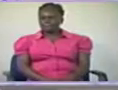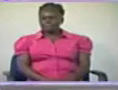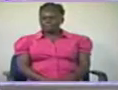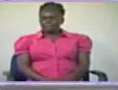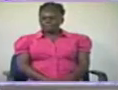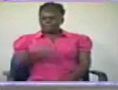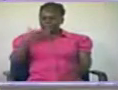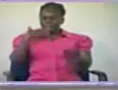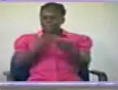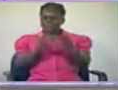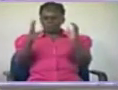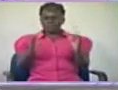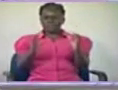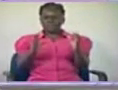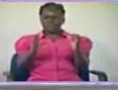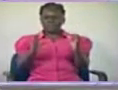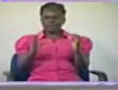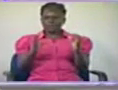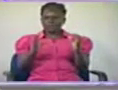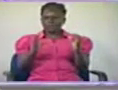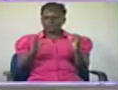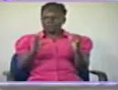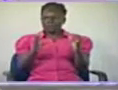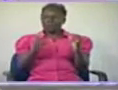Asante sana bwana Frank. Ningesema kwamba